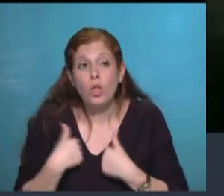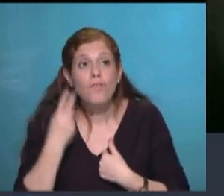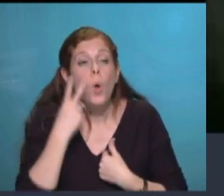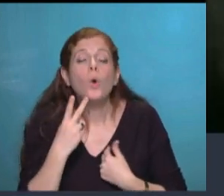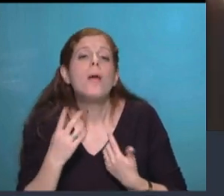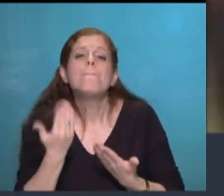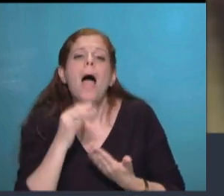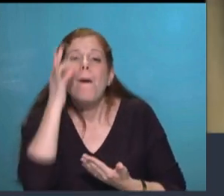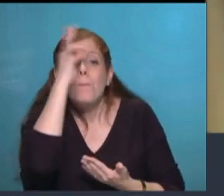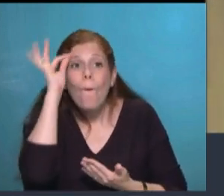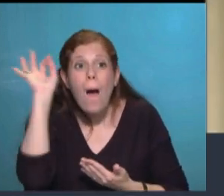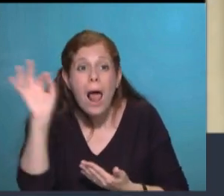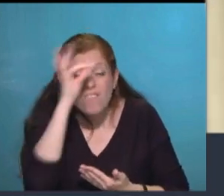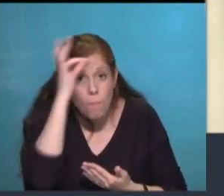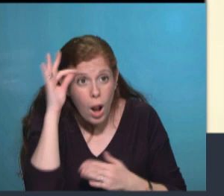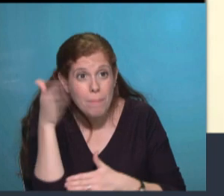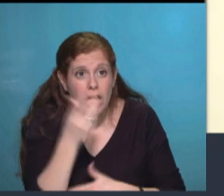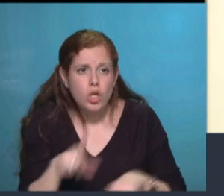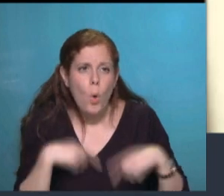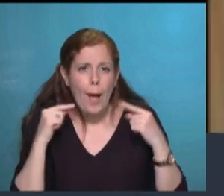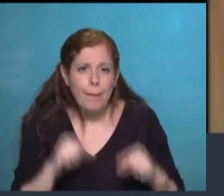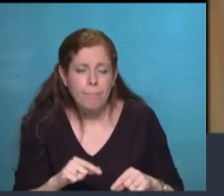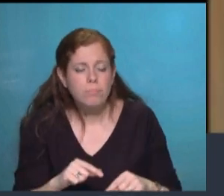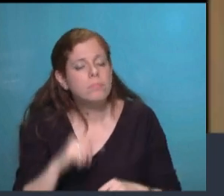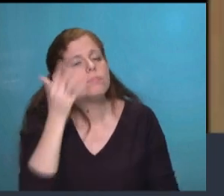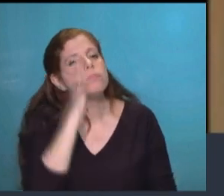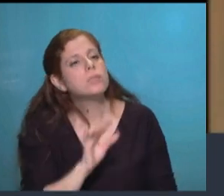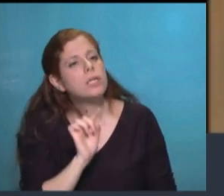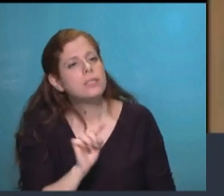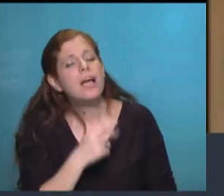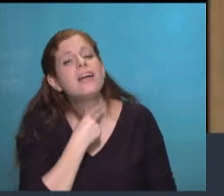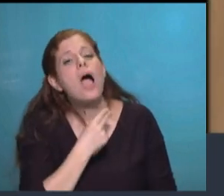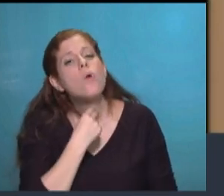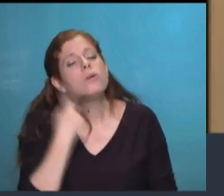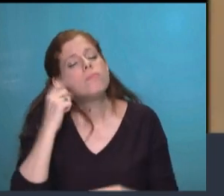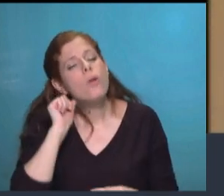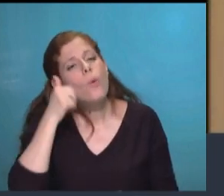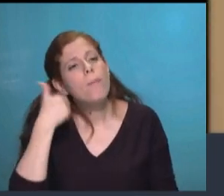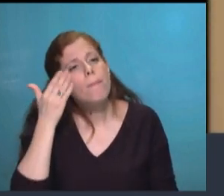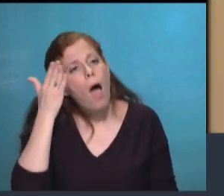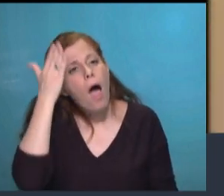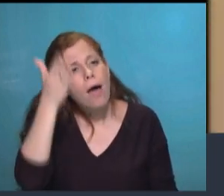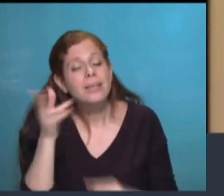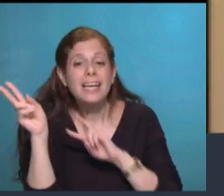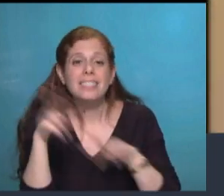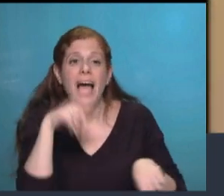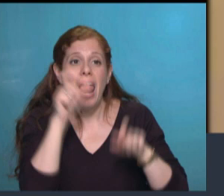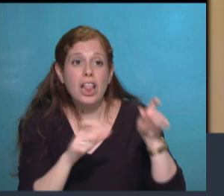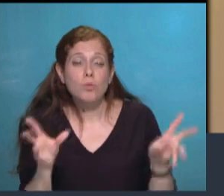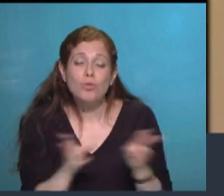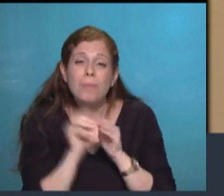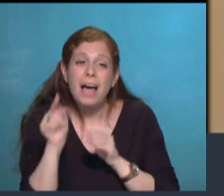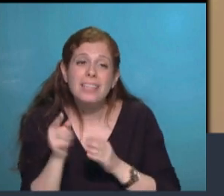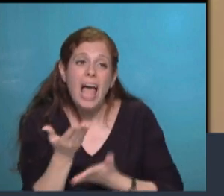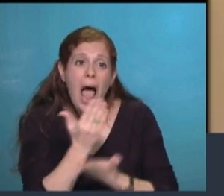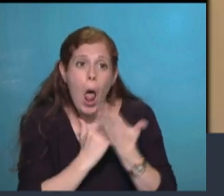המדינה שבה אנו חיים. בסרט הזה, געגועים ליום המחר, היא חזרה אל האנשים שעלו איתה,